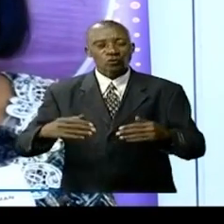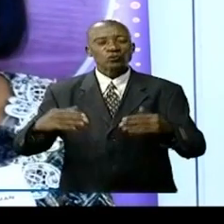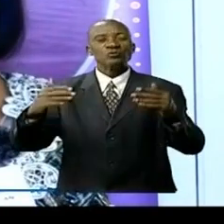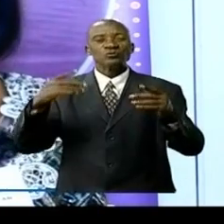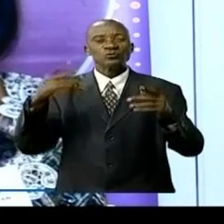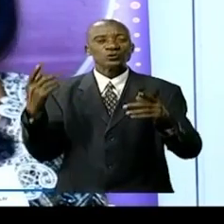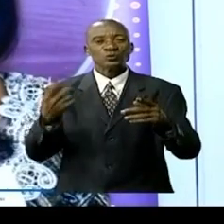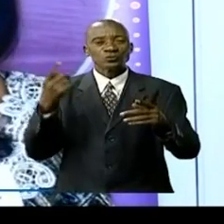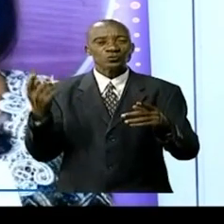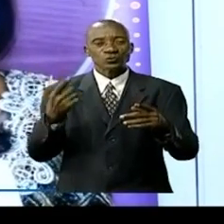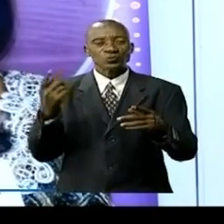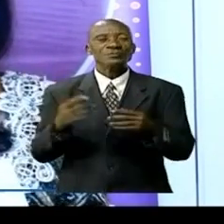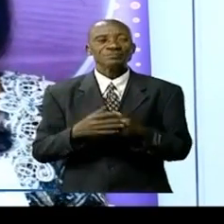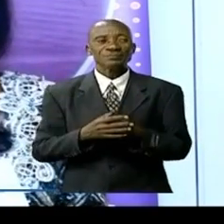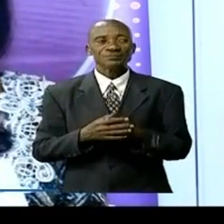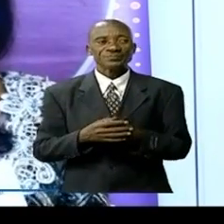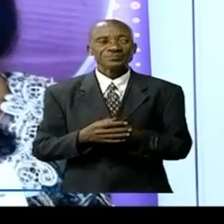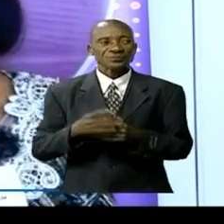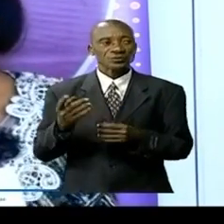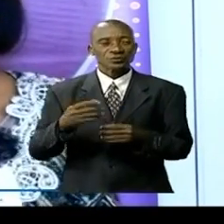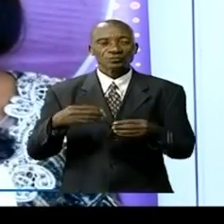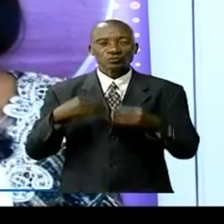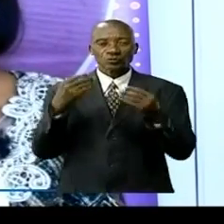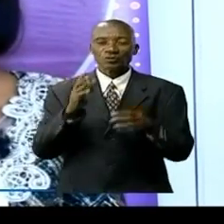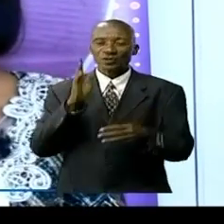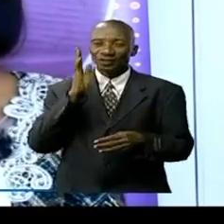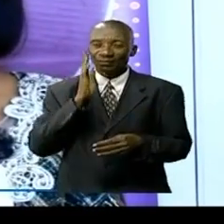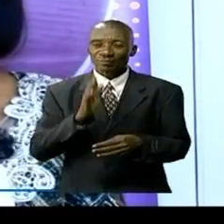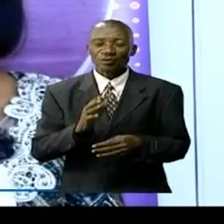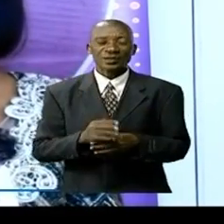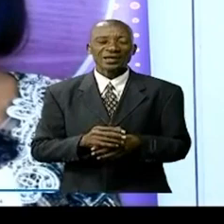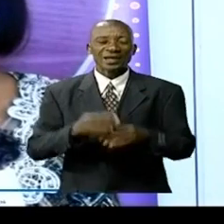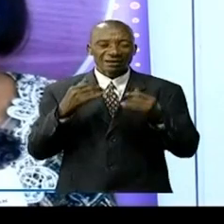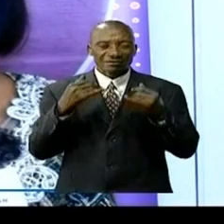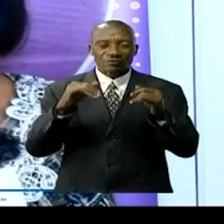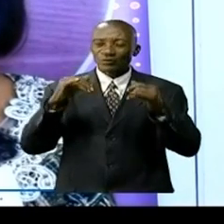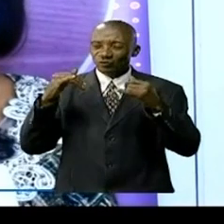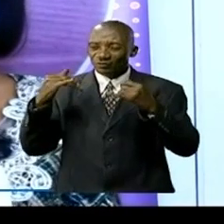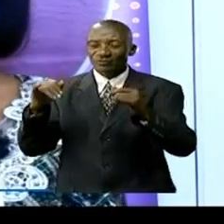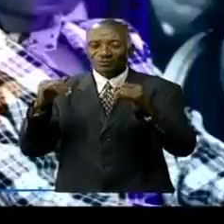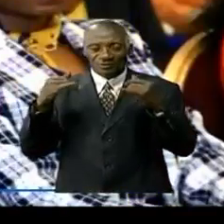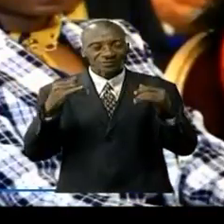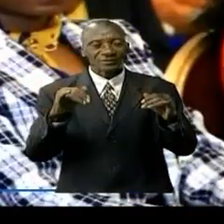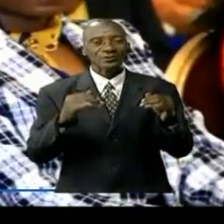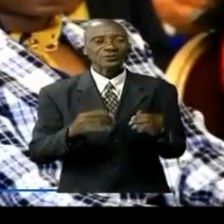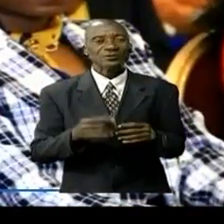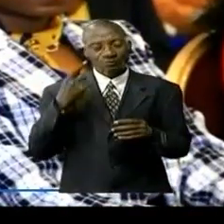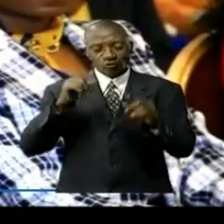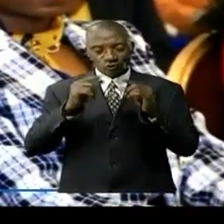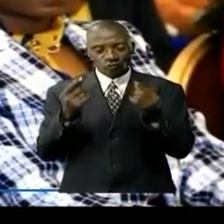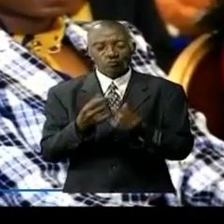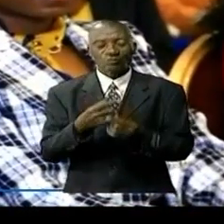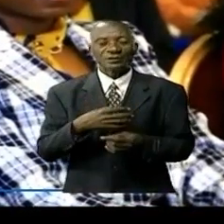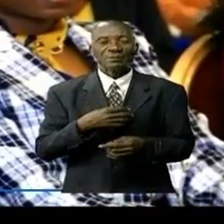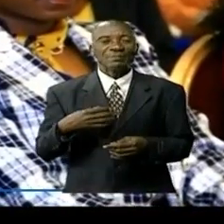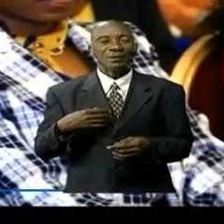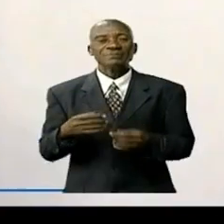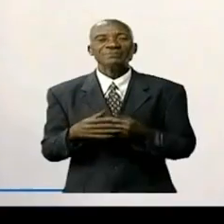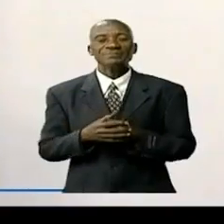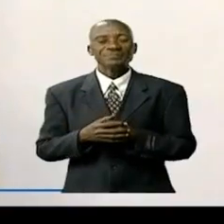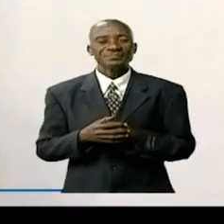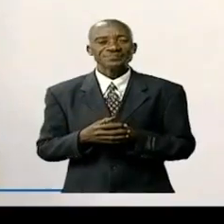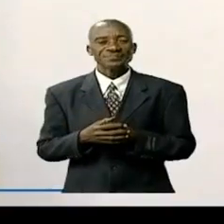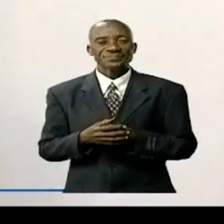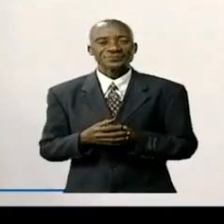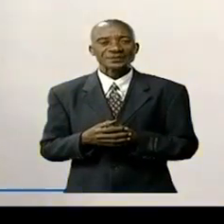centres de formation ou encore des orphelinats afin de venir en aide aux nécessités. La soirée de gala des charités a permis